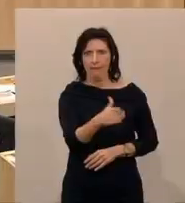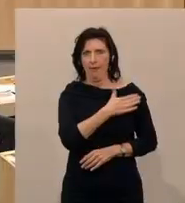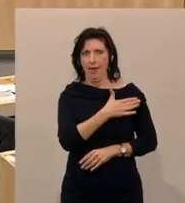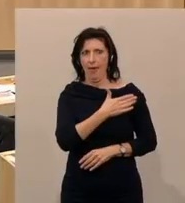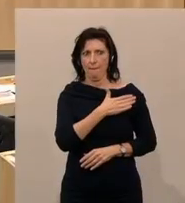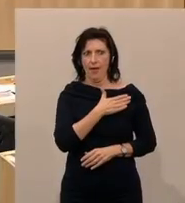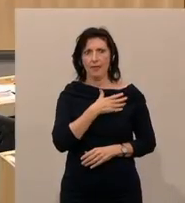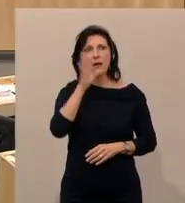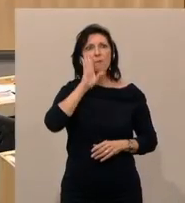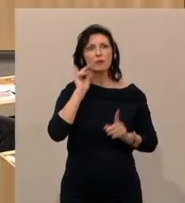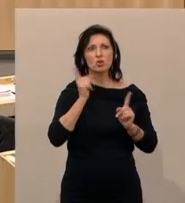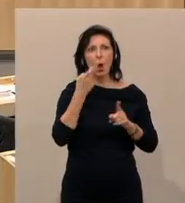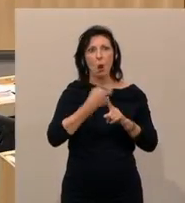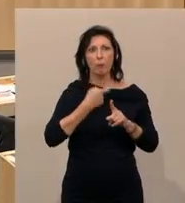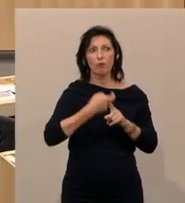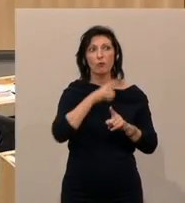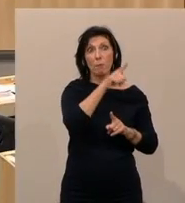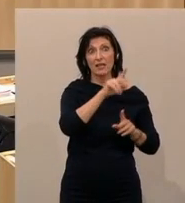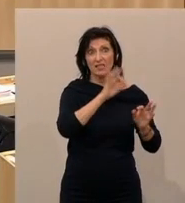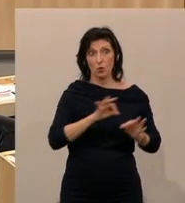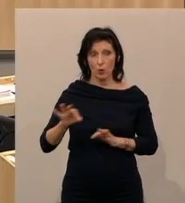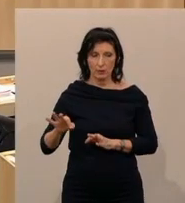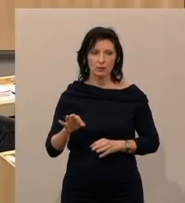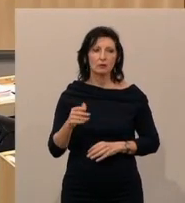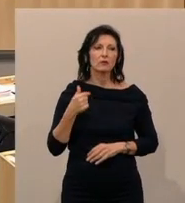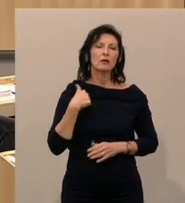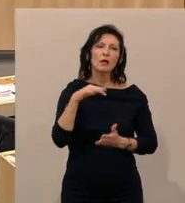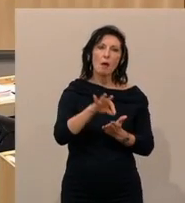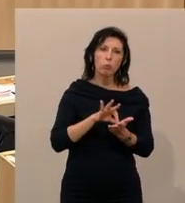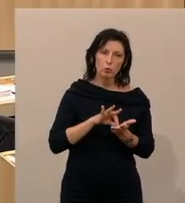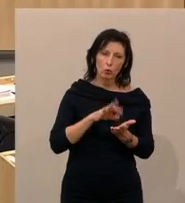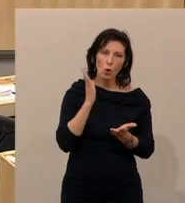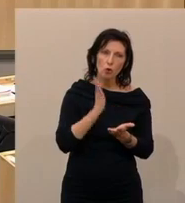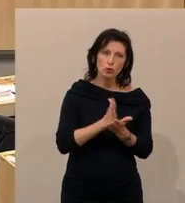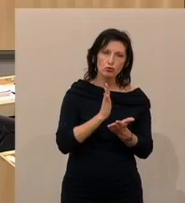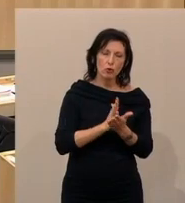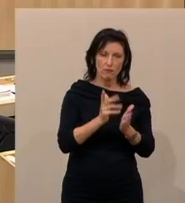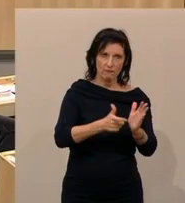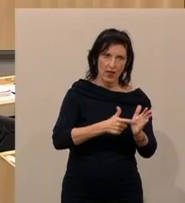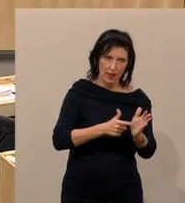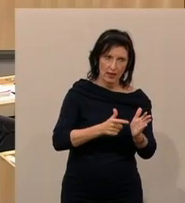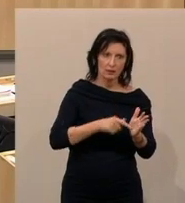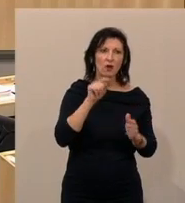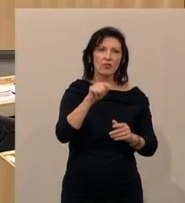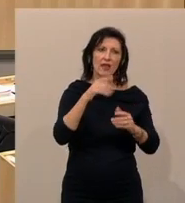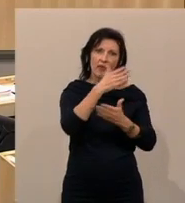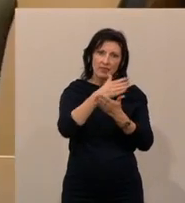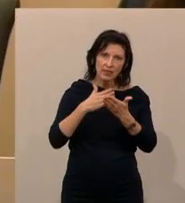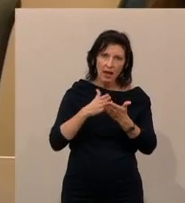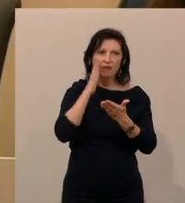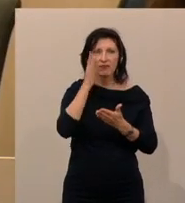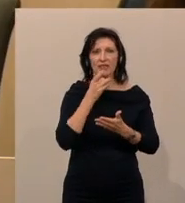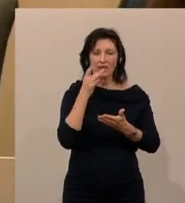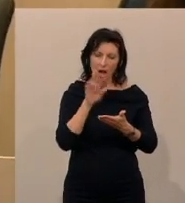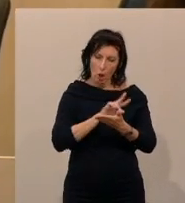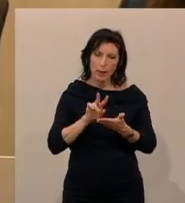So, Walter Rosenkranz von der FPÖ. Ich habe bereits das Protokoll angefordert und werde mir diesen Passagen genau